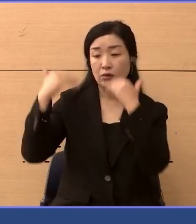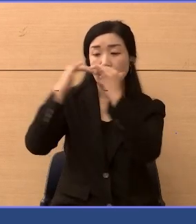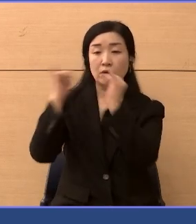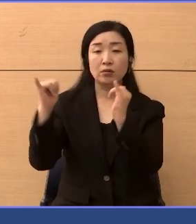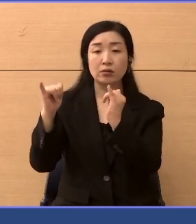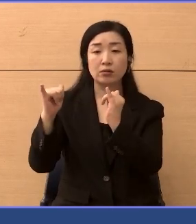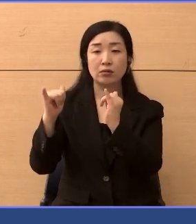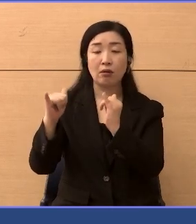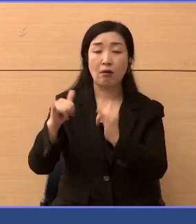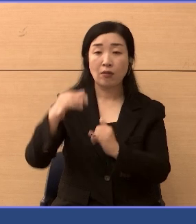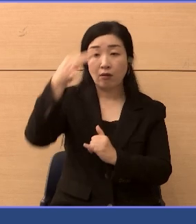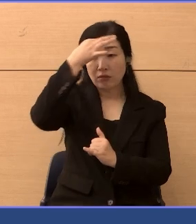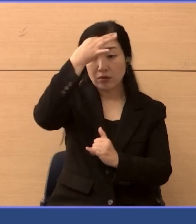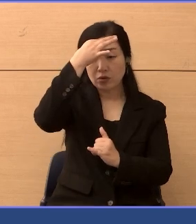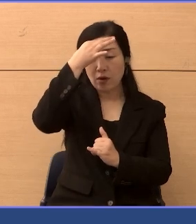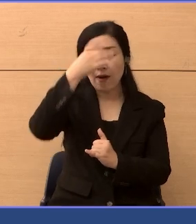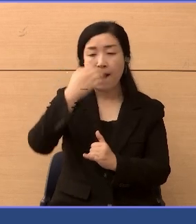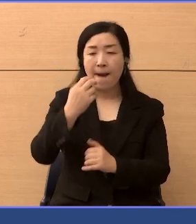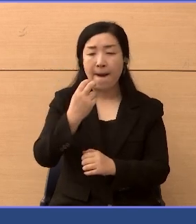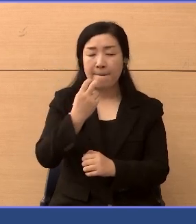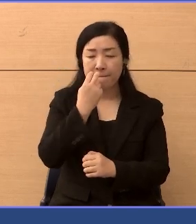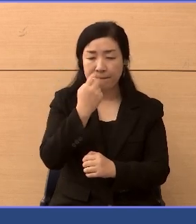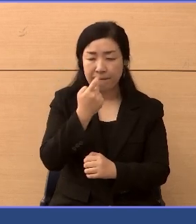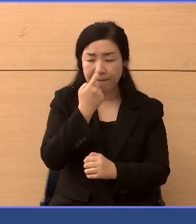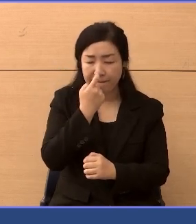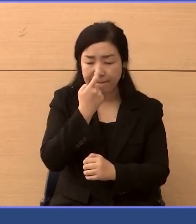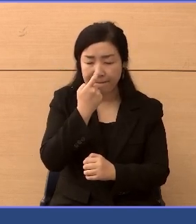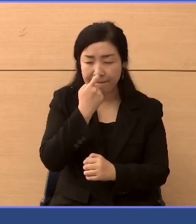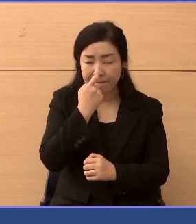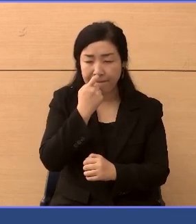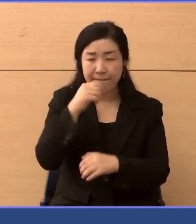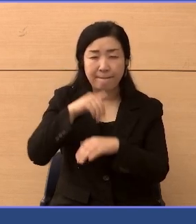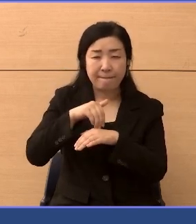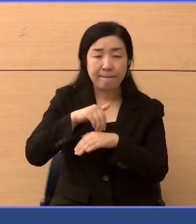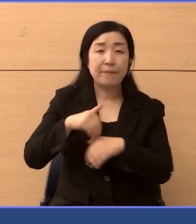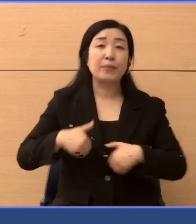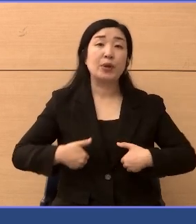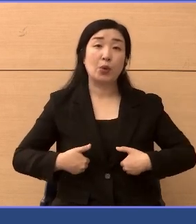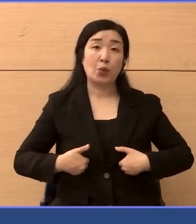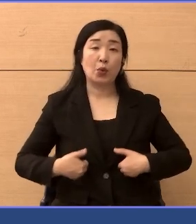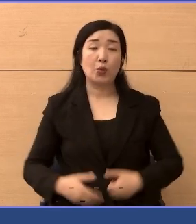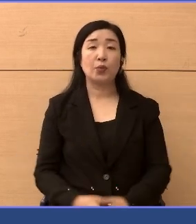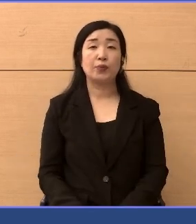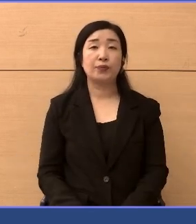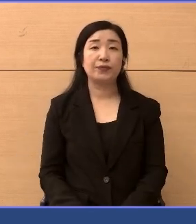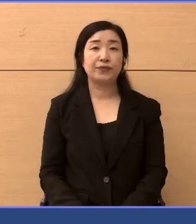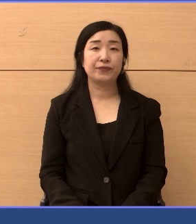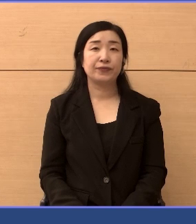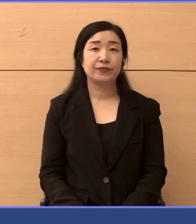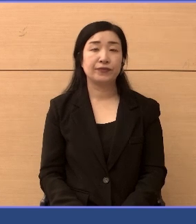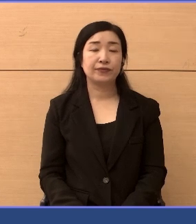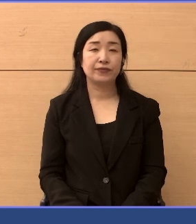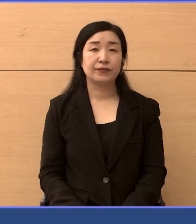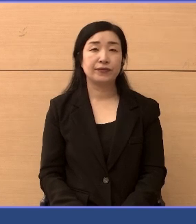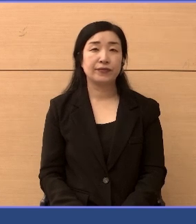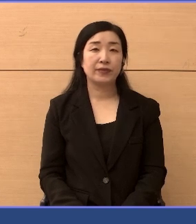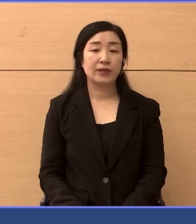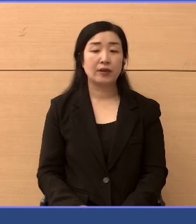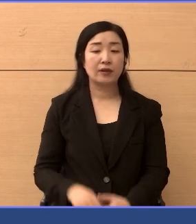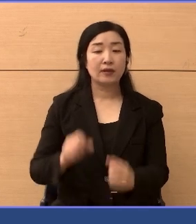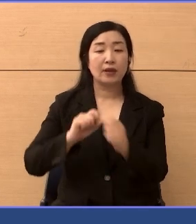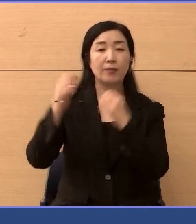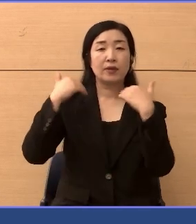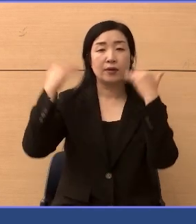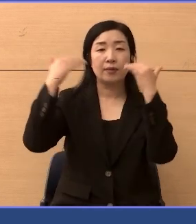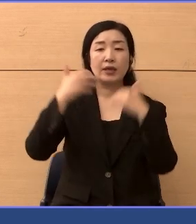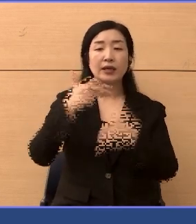유용한 기술을 습득할 수 that typically 있도록 해 developing 주어야 individuals 합니다. have acquired the bulk of their skills by 대부분의 18, 성인은